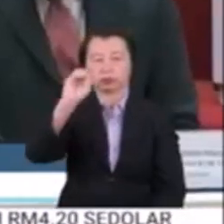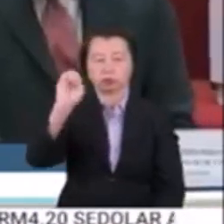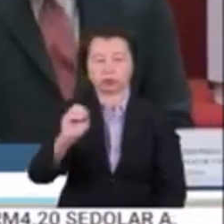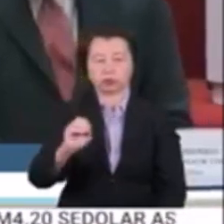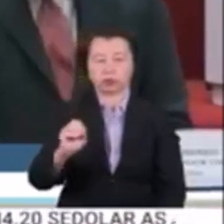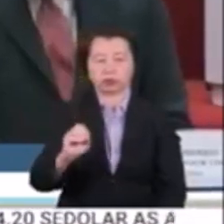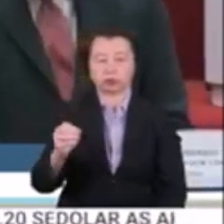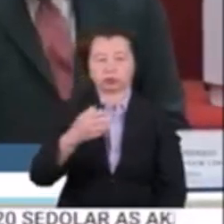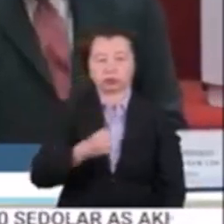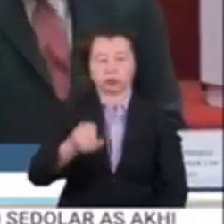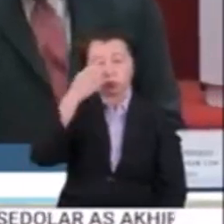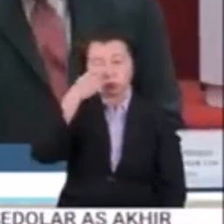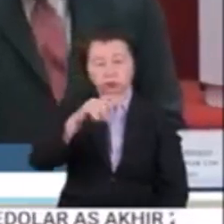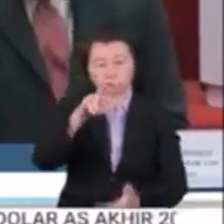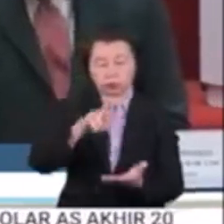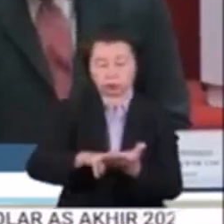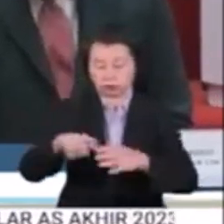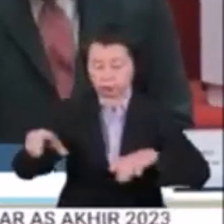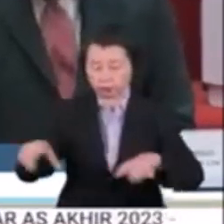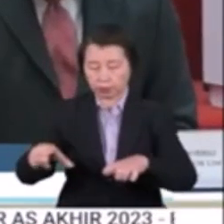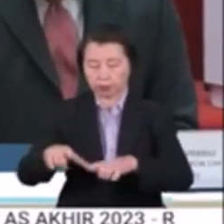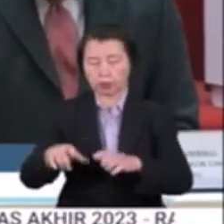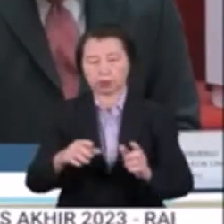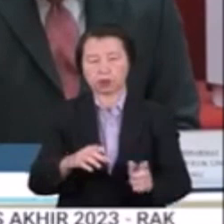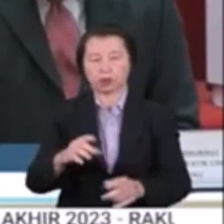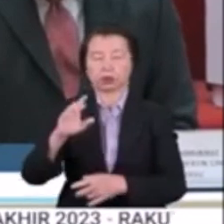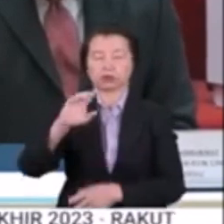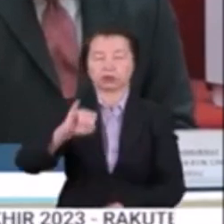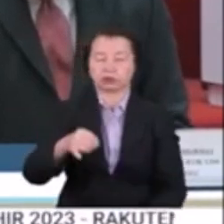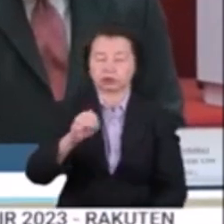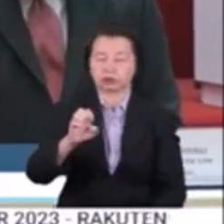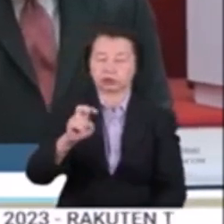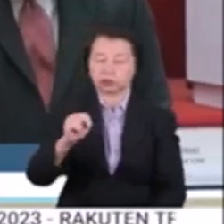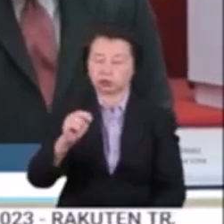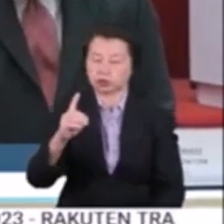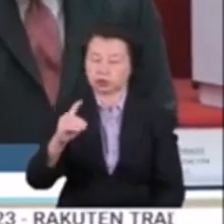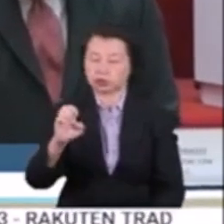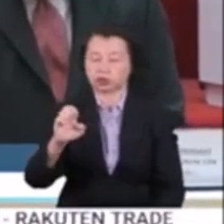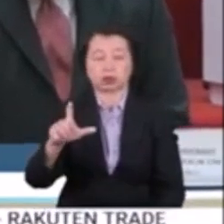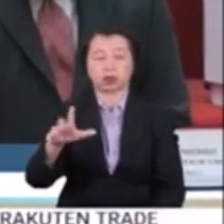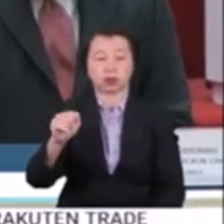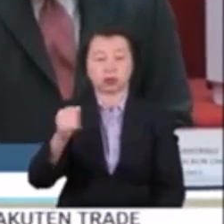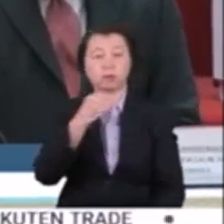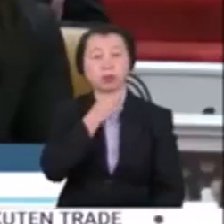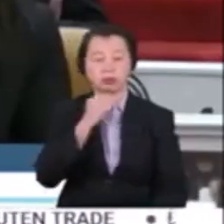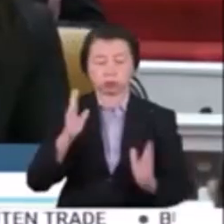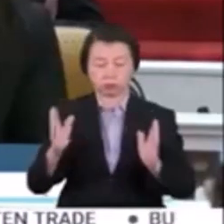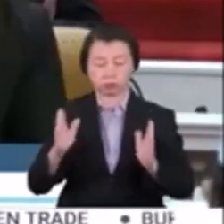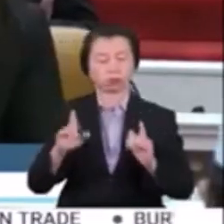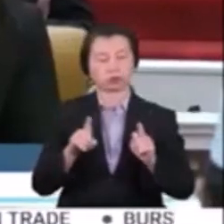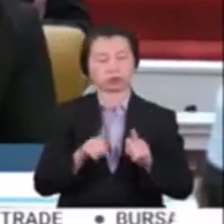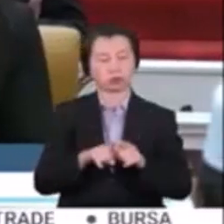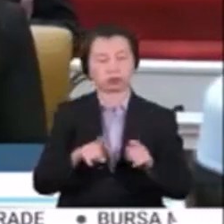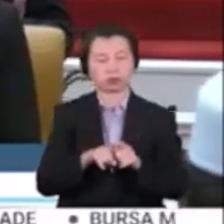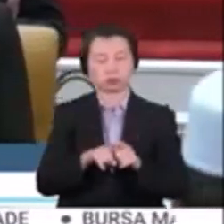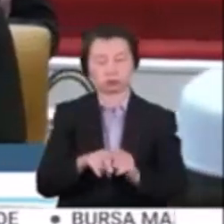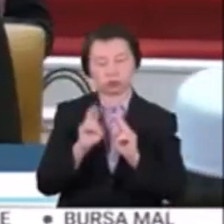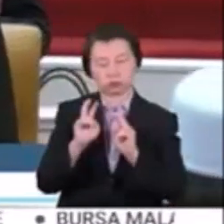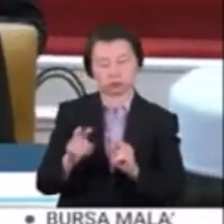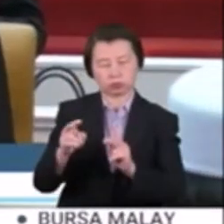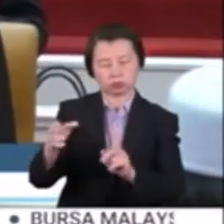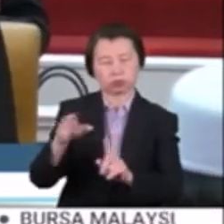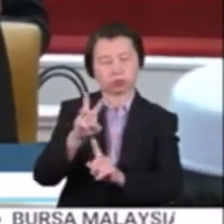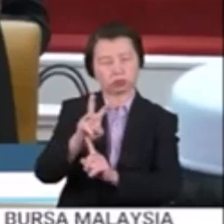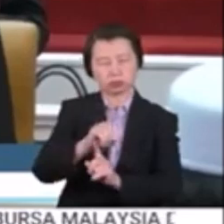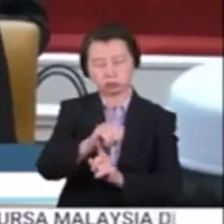97.38%. Manakala bagi status pelaksanaan Pelan Jalinan Digital Negara Jendela di Perak bagi tempoh sama pula, menyaksikan